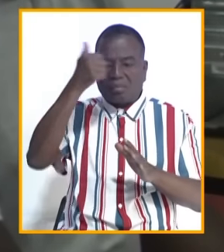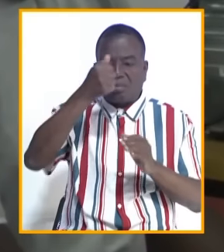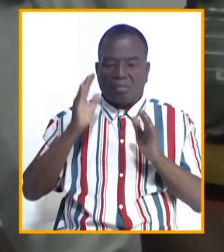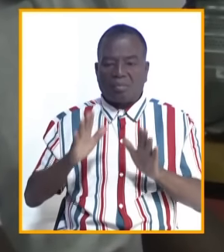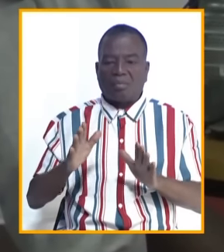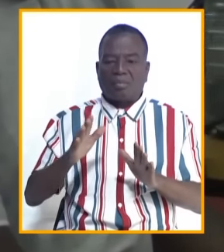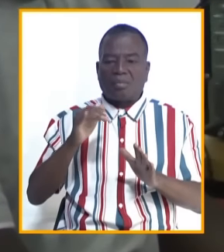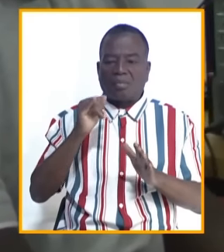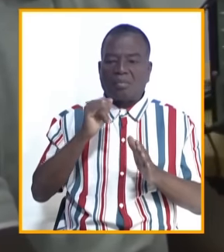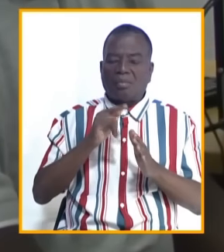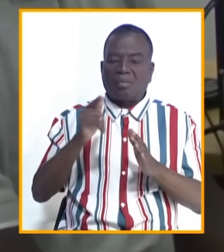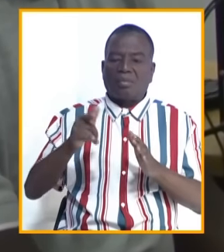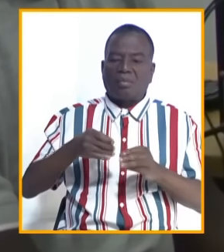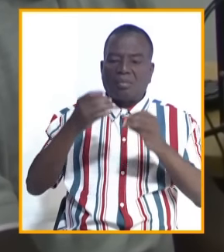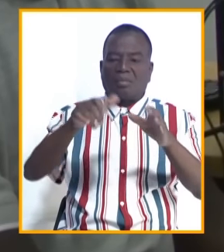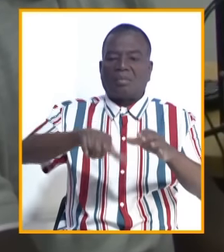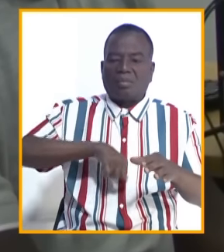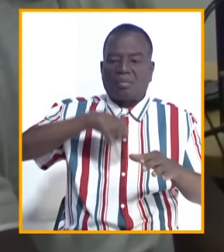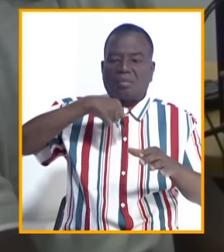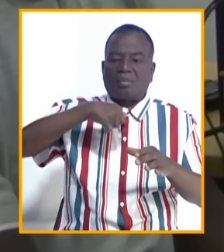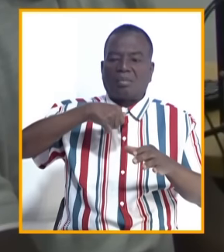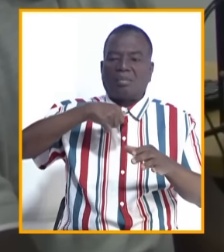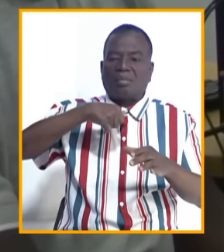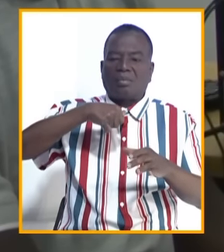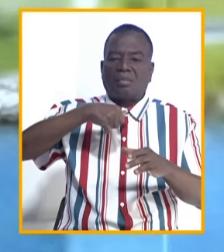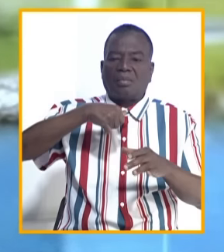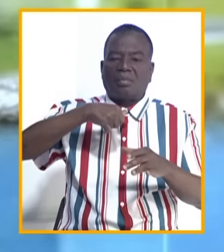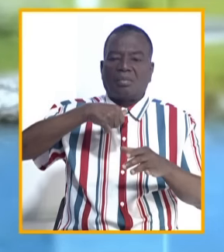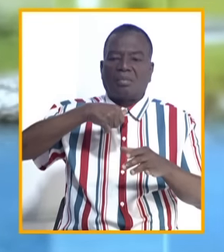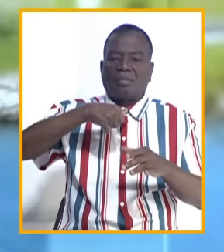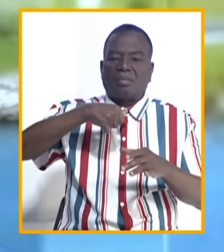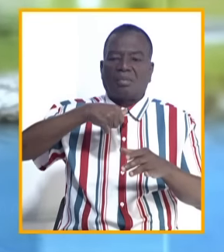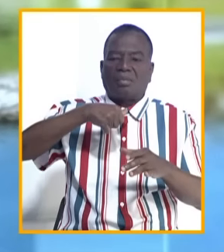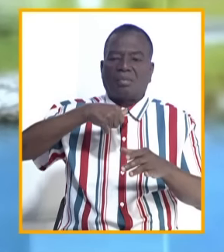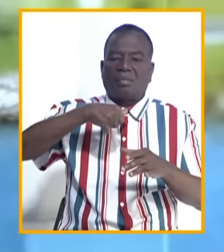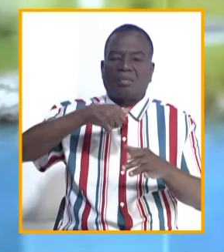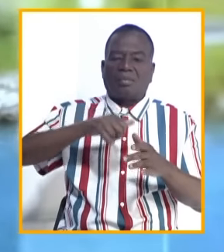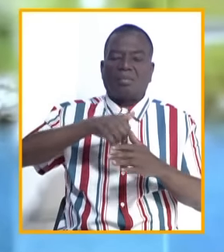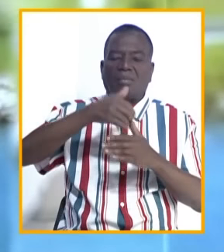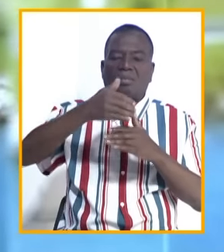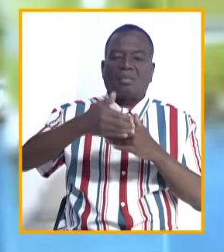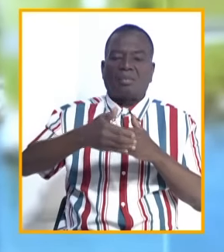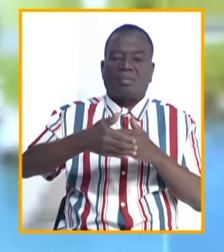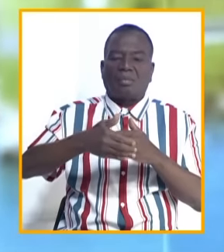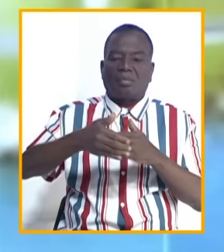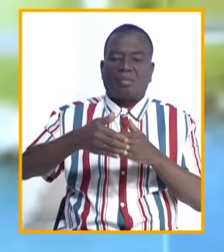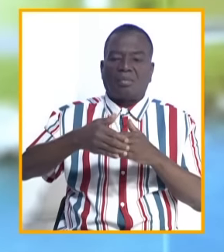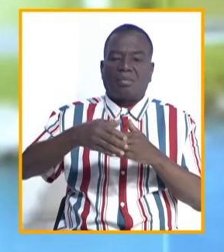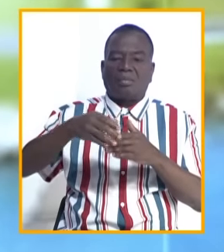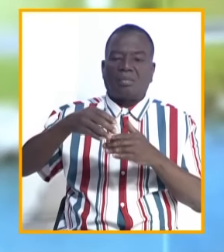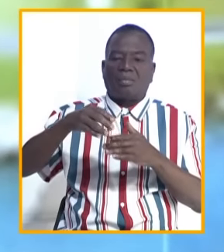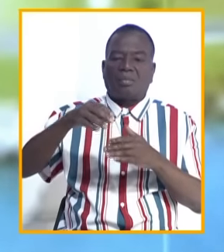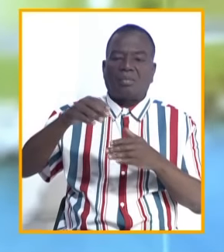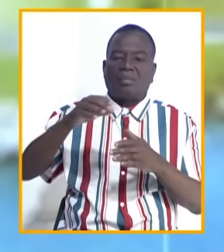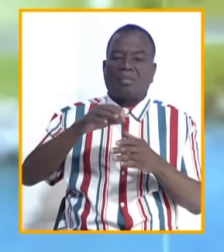le sélectionneur préfère un Ivoirien, un Africain que son compatriote, c'est nous là qui devions en être